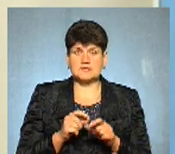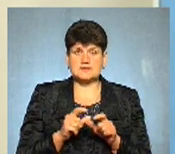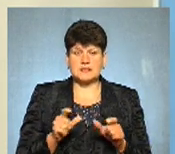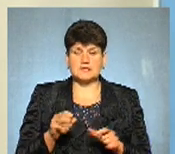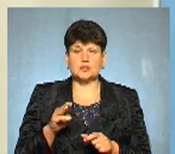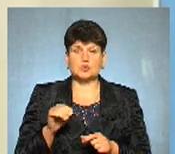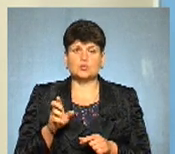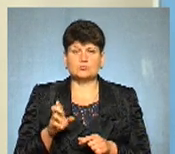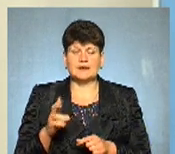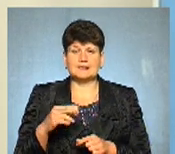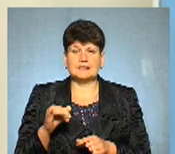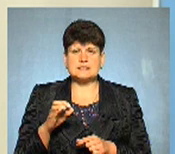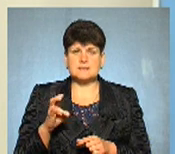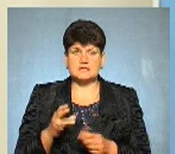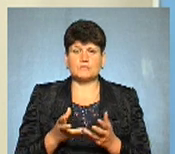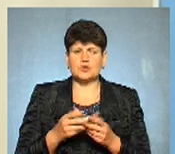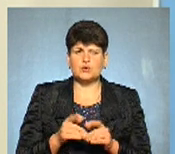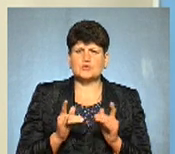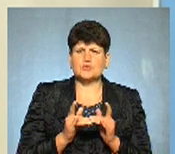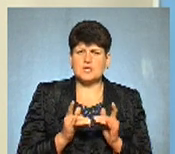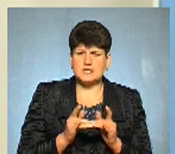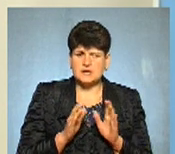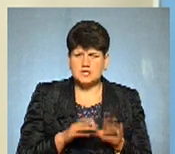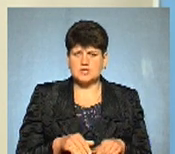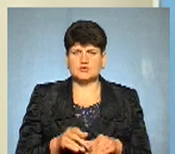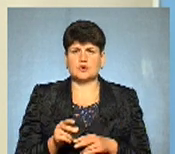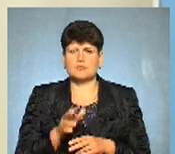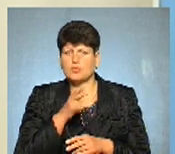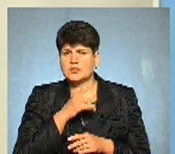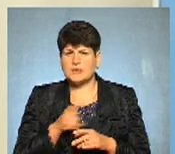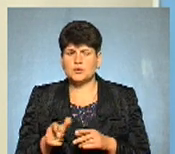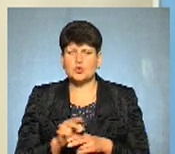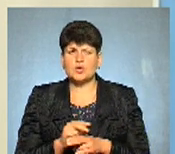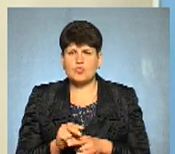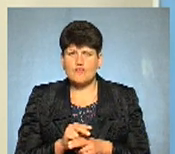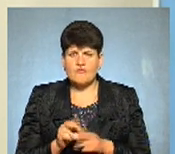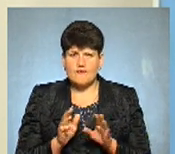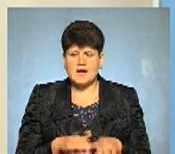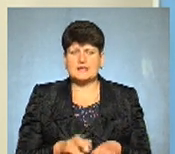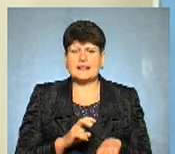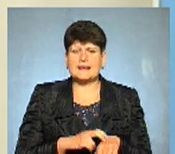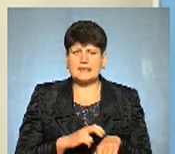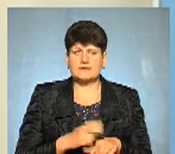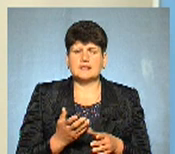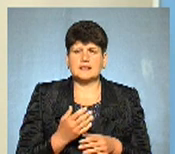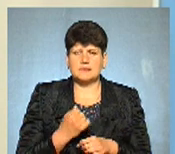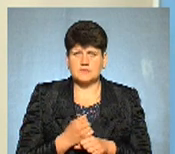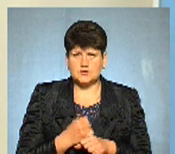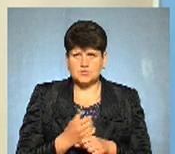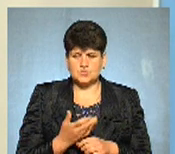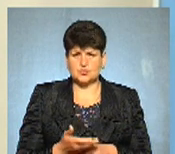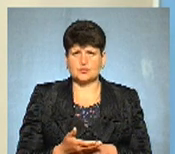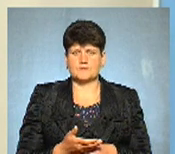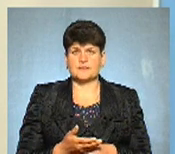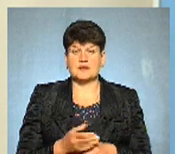тубдиспансеру і по кількості ліжок, і по терміну лікування, і по кількості лікарів, які працюють в даному диспансері.